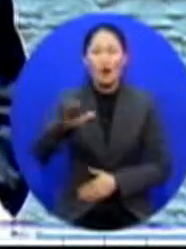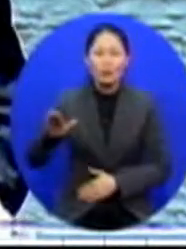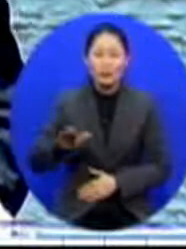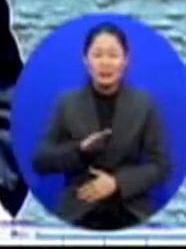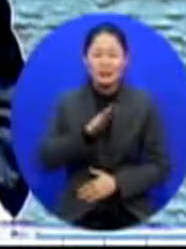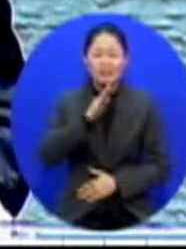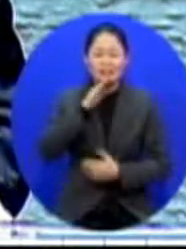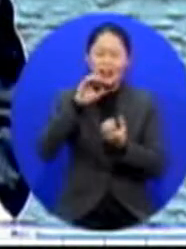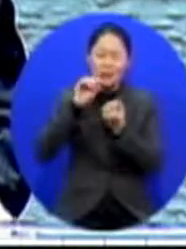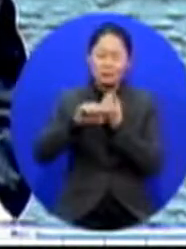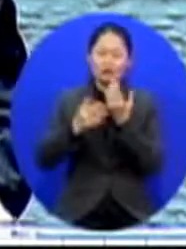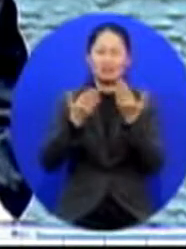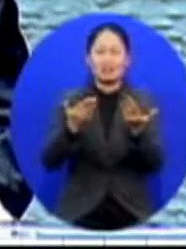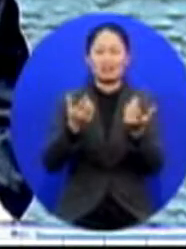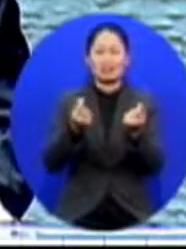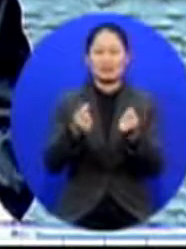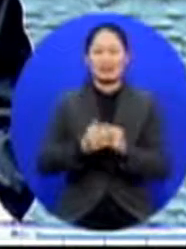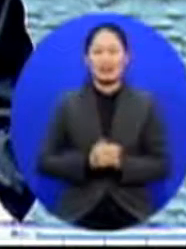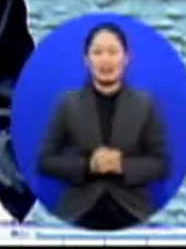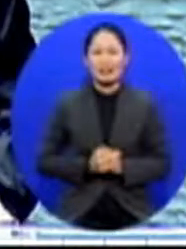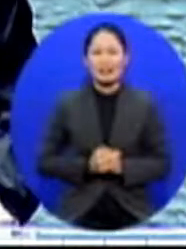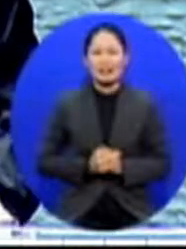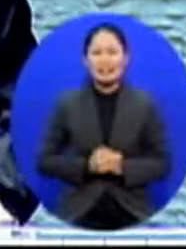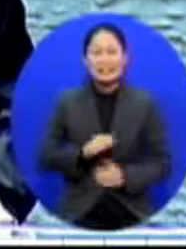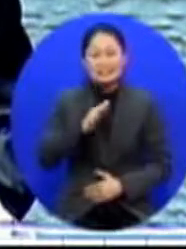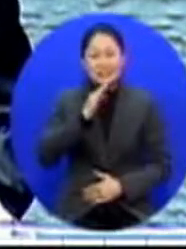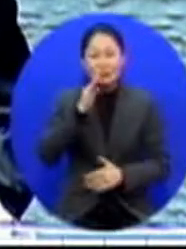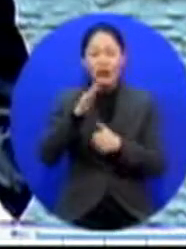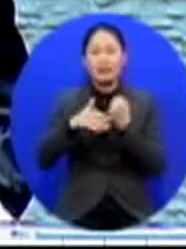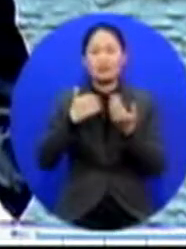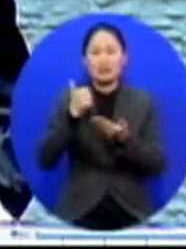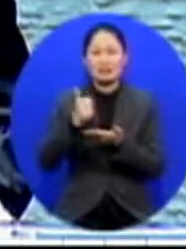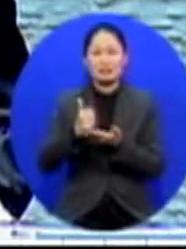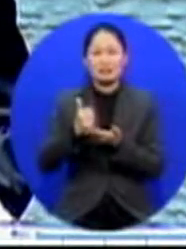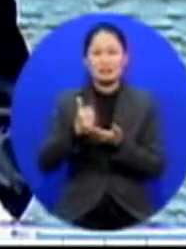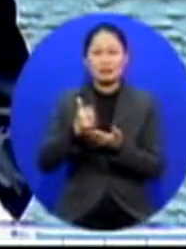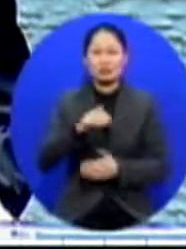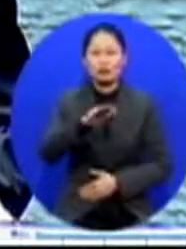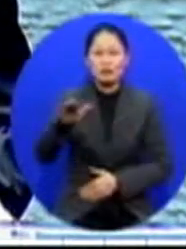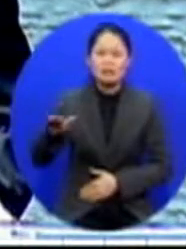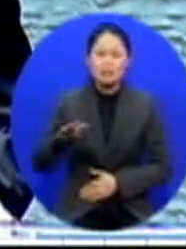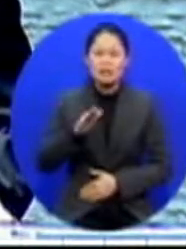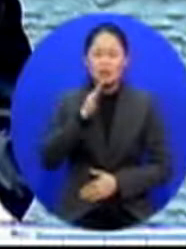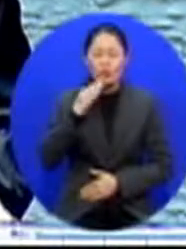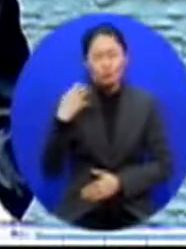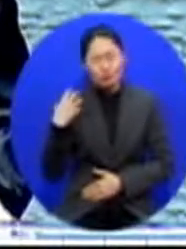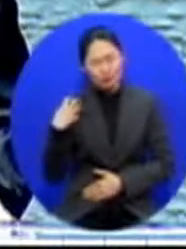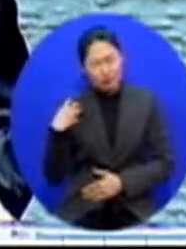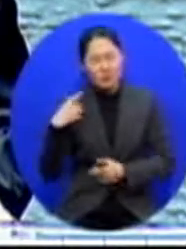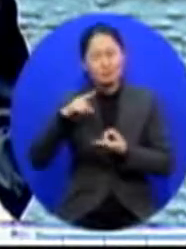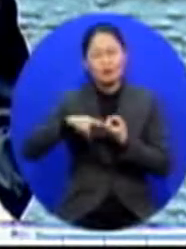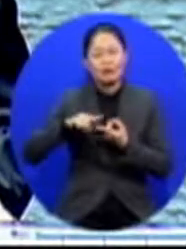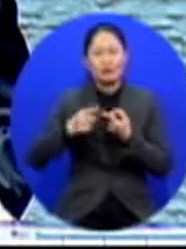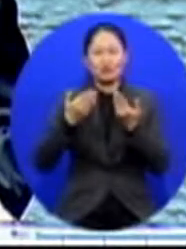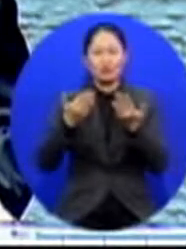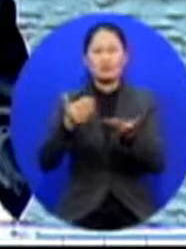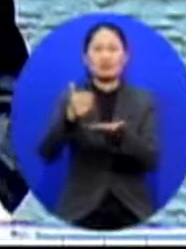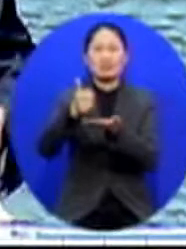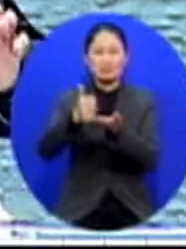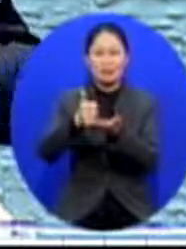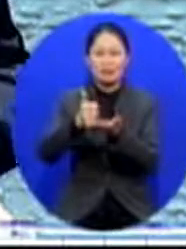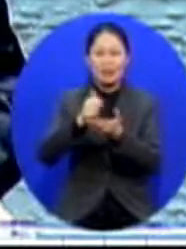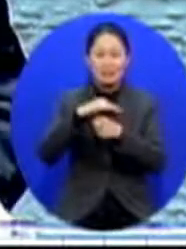답을 주실 것입니다 실제로 하나님께서는 우리를 꽤 부담스럽게 하시는 분입니다